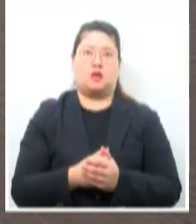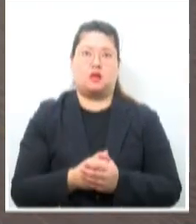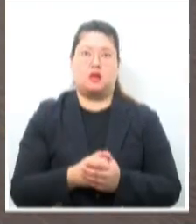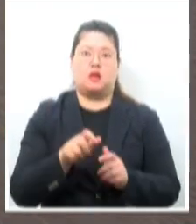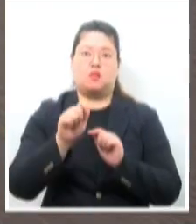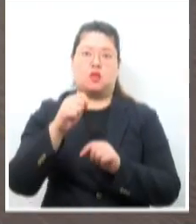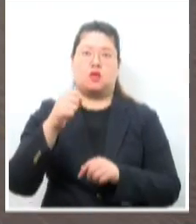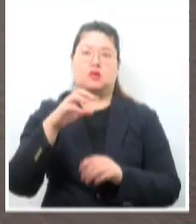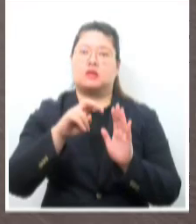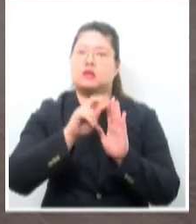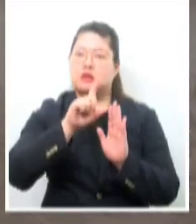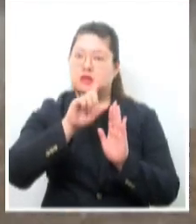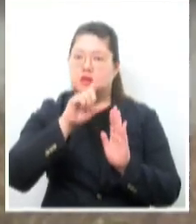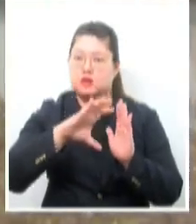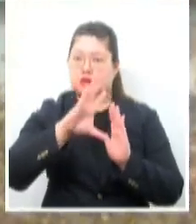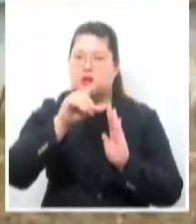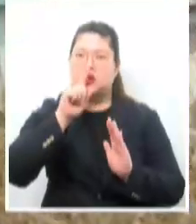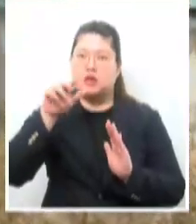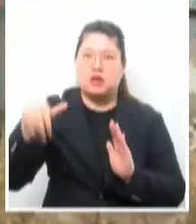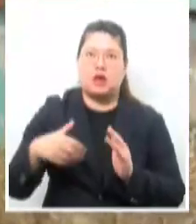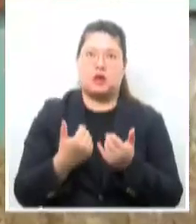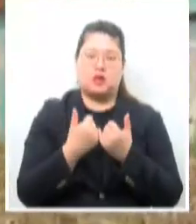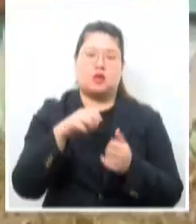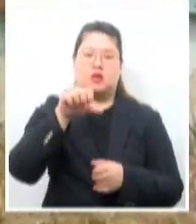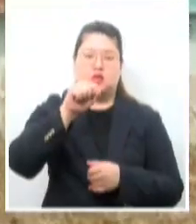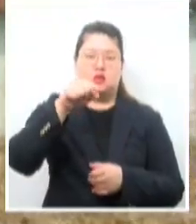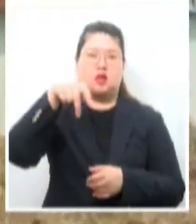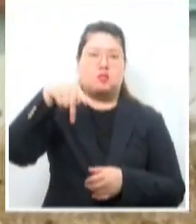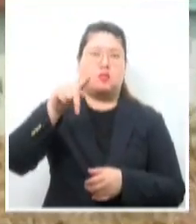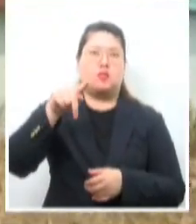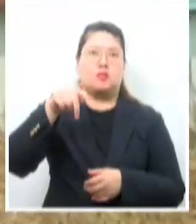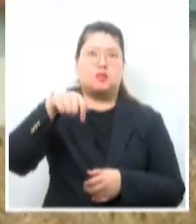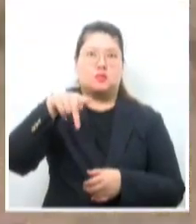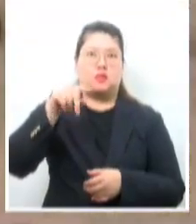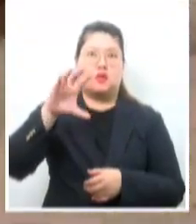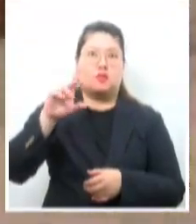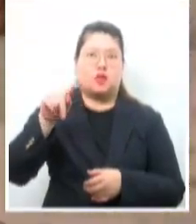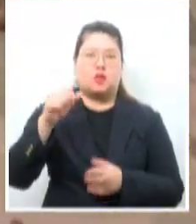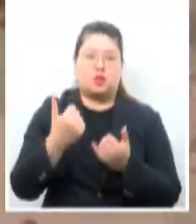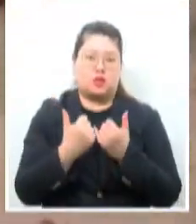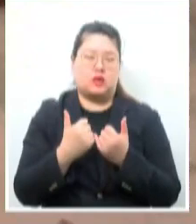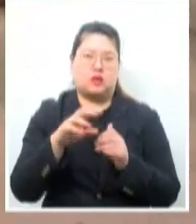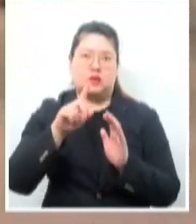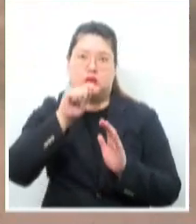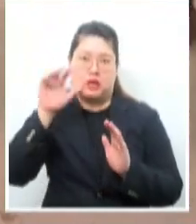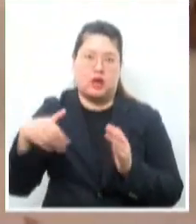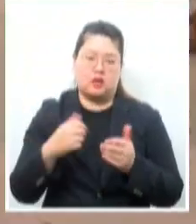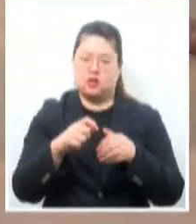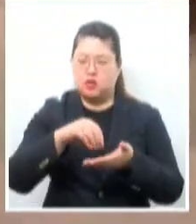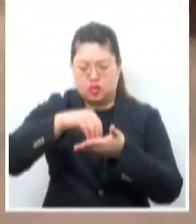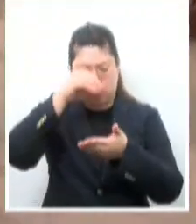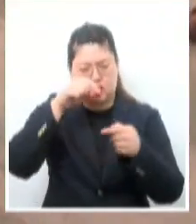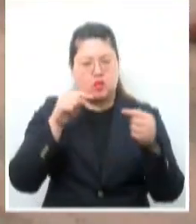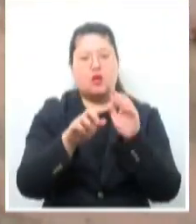อหนองมะโมงจังหวัดชัยนาทสังกัดสำนักงานเขตพื้นที่การศึกษาประถมศึกษาชัยนาทเปิดสอนตั้งแต่ระดับอนุบาล2